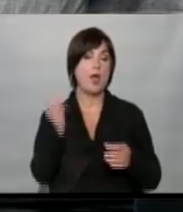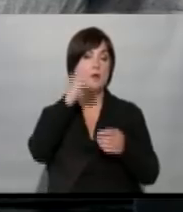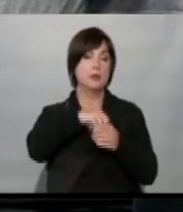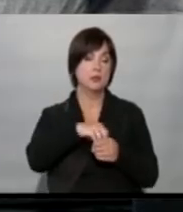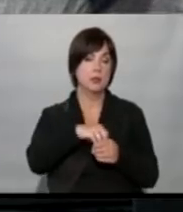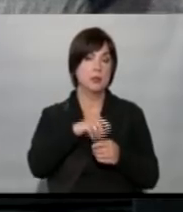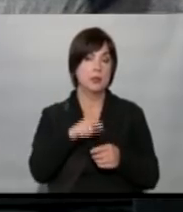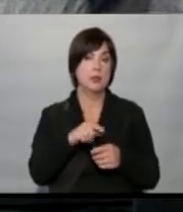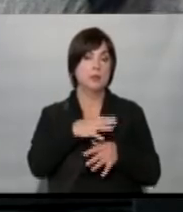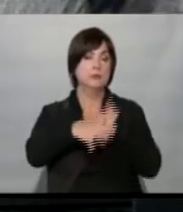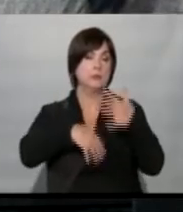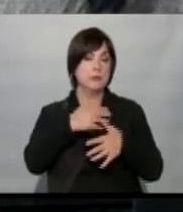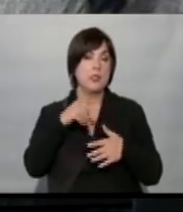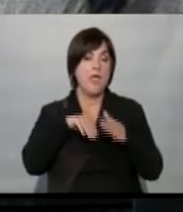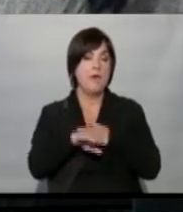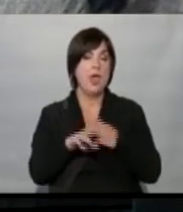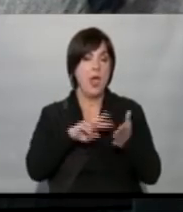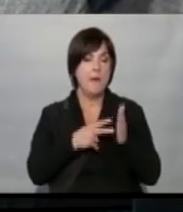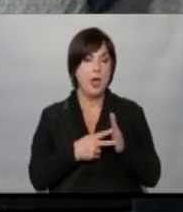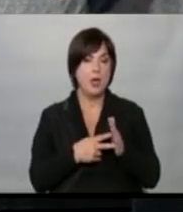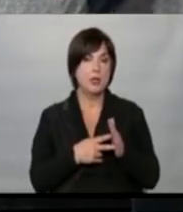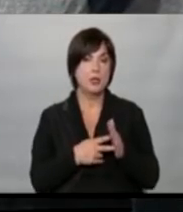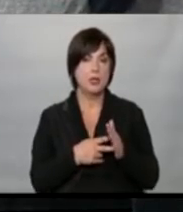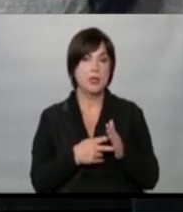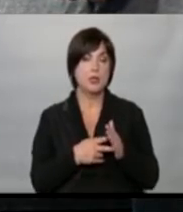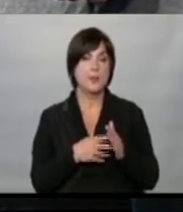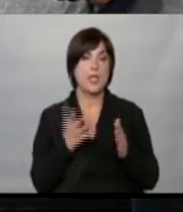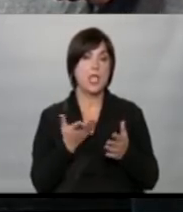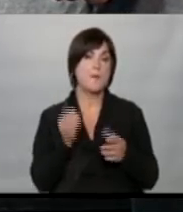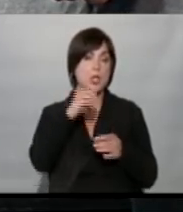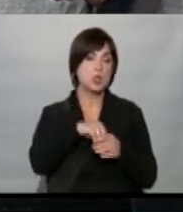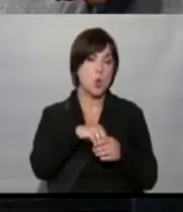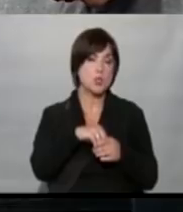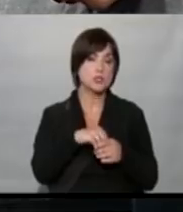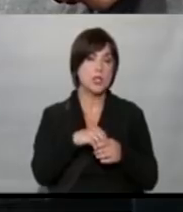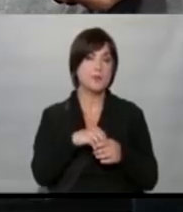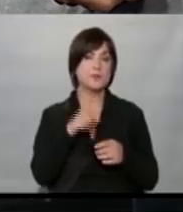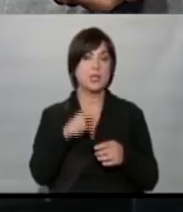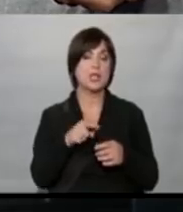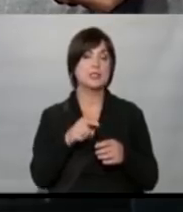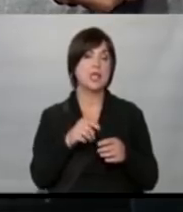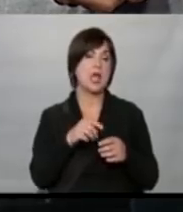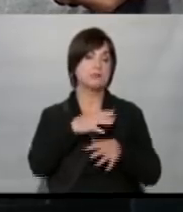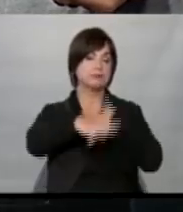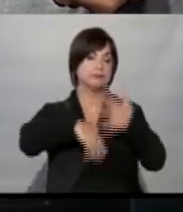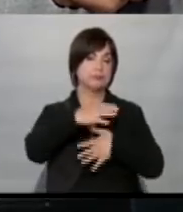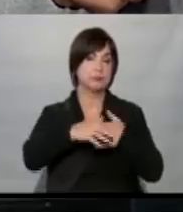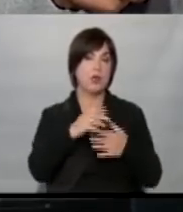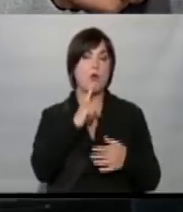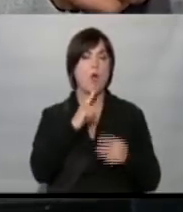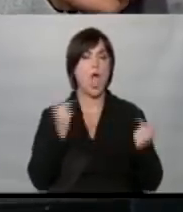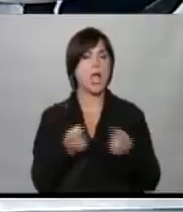за дополнителна деструктивност на внатрешен план и предонесе за дополнителна дестабилизација? Која